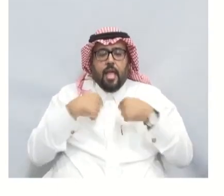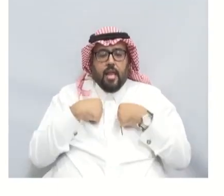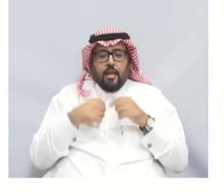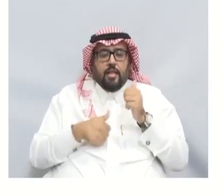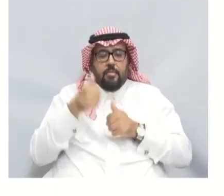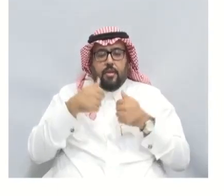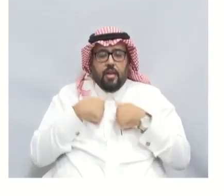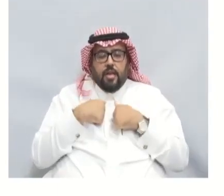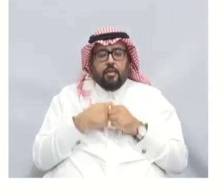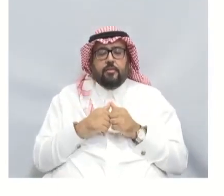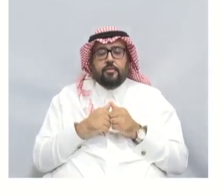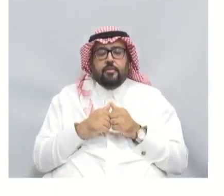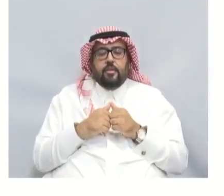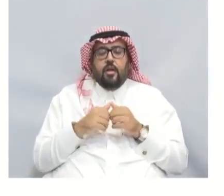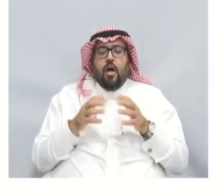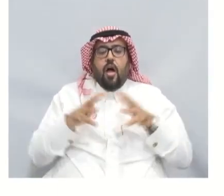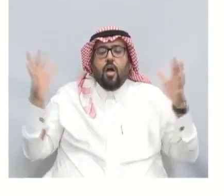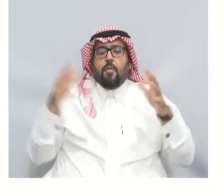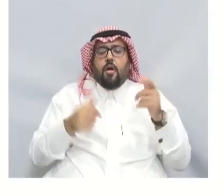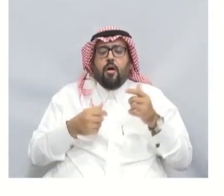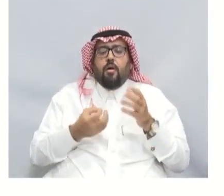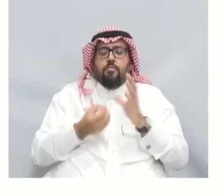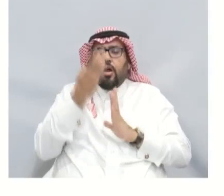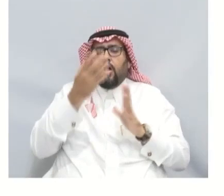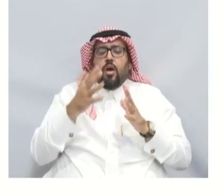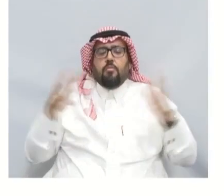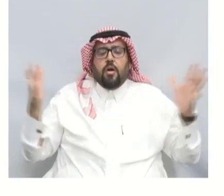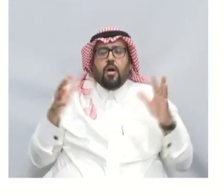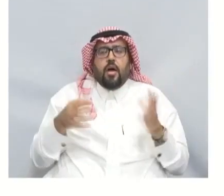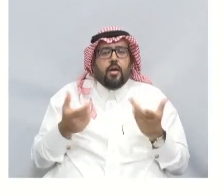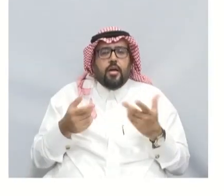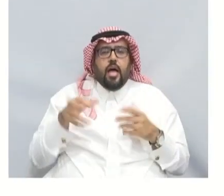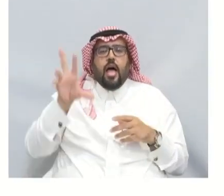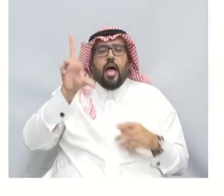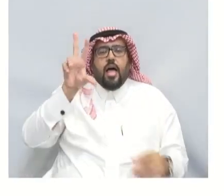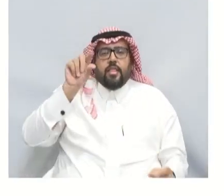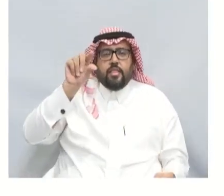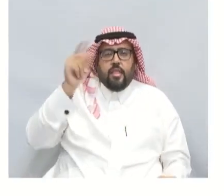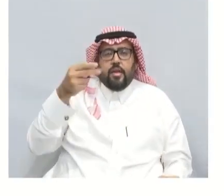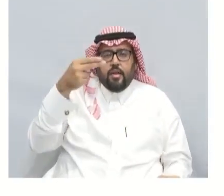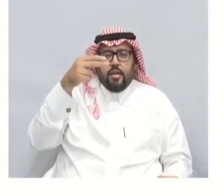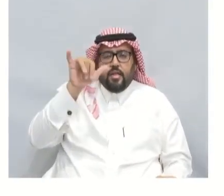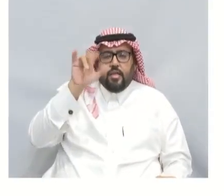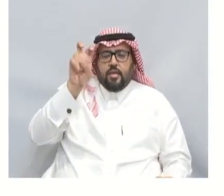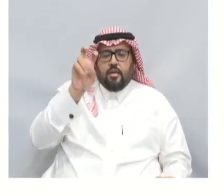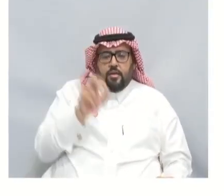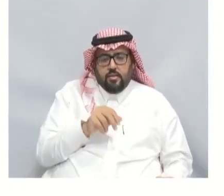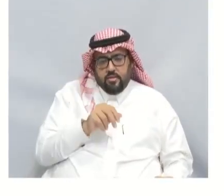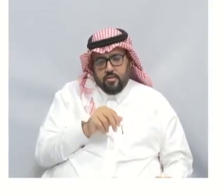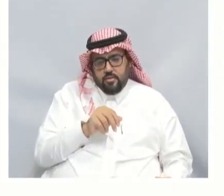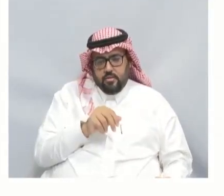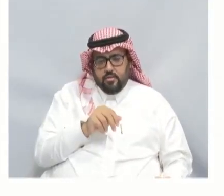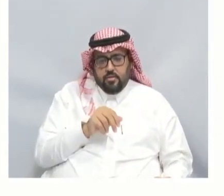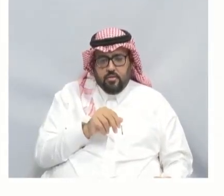أنفسنا. أكبر البراكين حجما هي البراكين ماذا؟ ما هي برأيكم؟ أحسنتم، هي البراكين